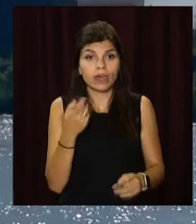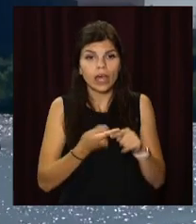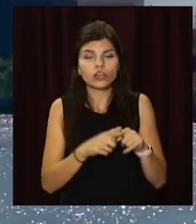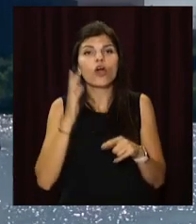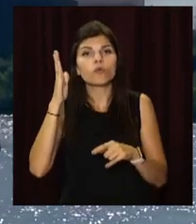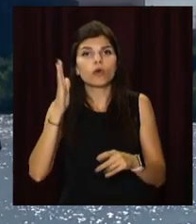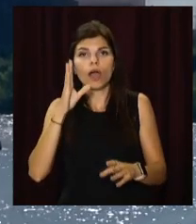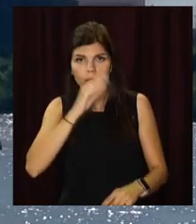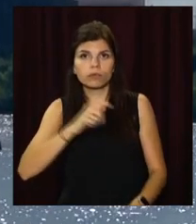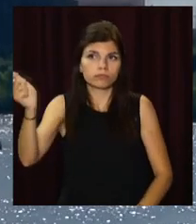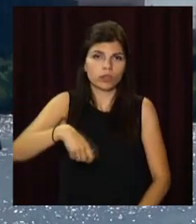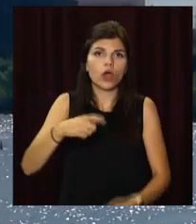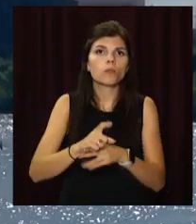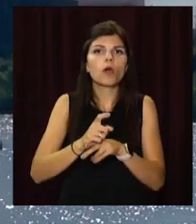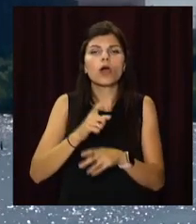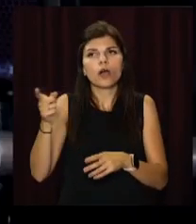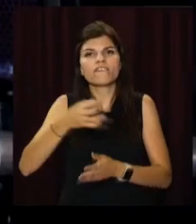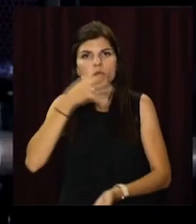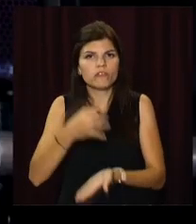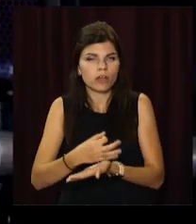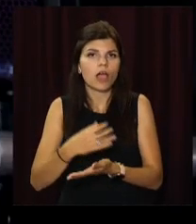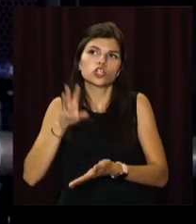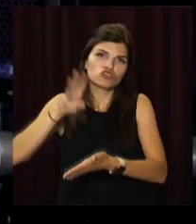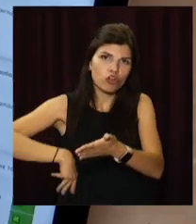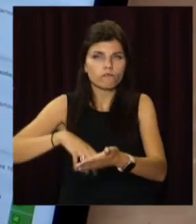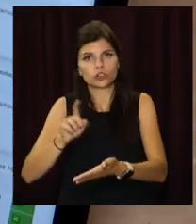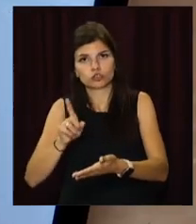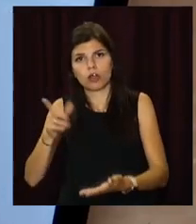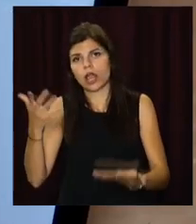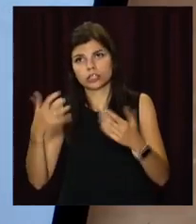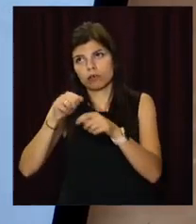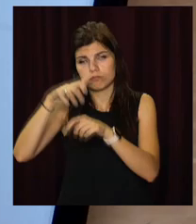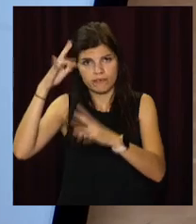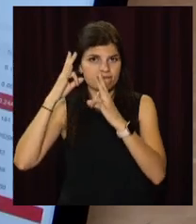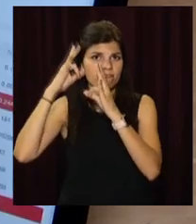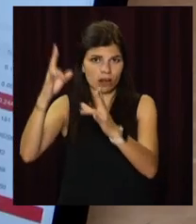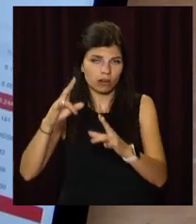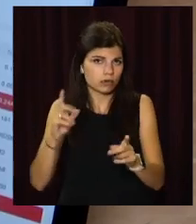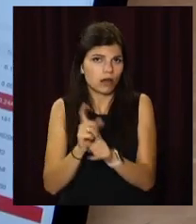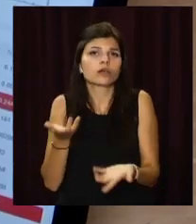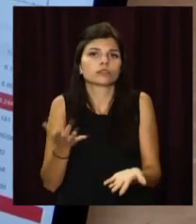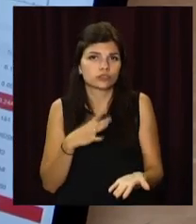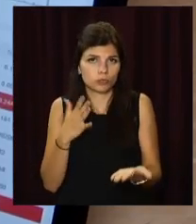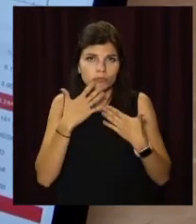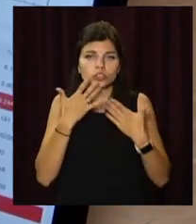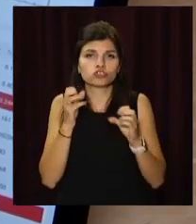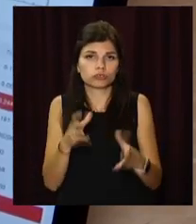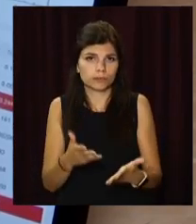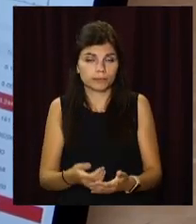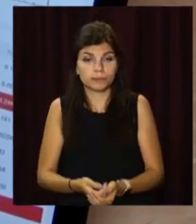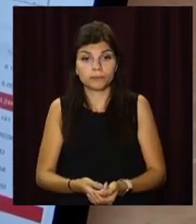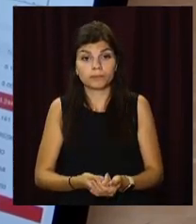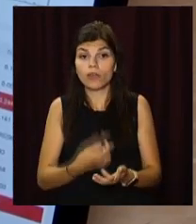порушують допустимі концентрації забруднюючих речовин. Можемо отримати текуще значение за 24